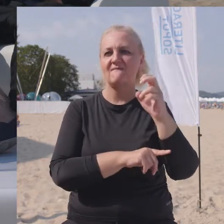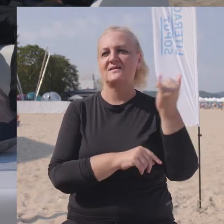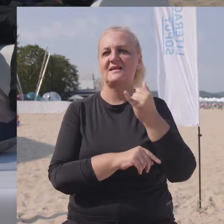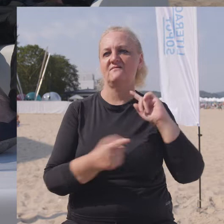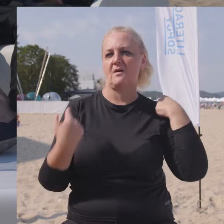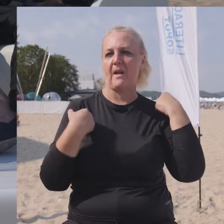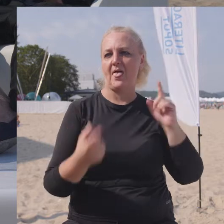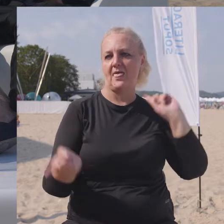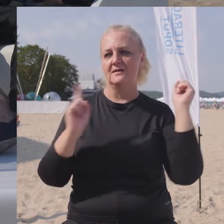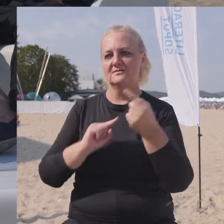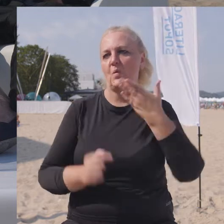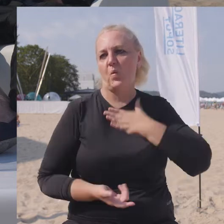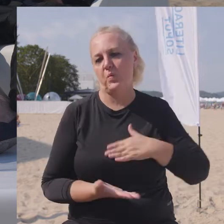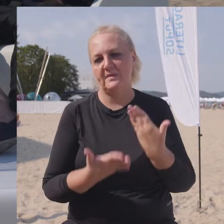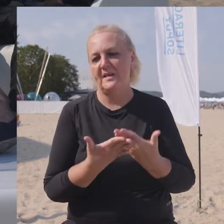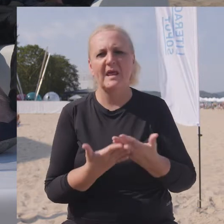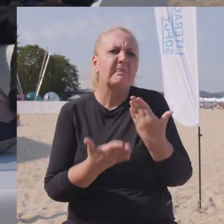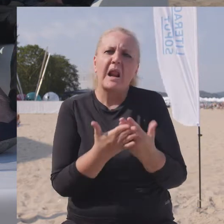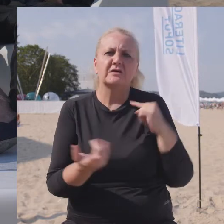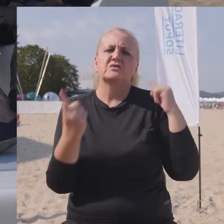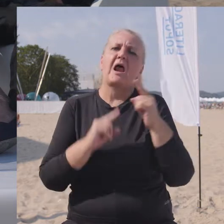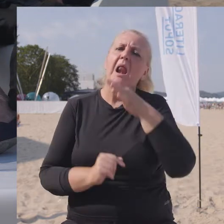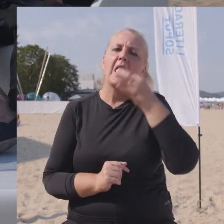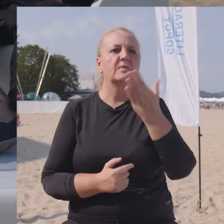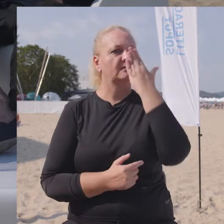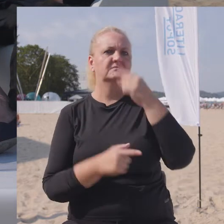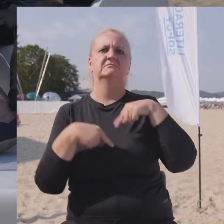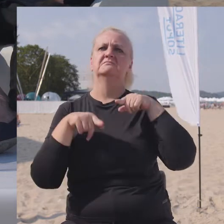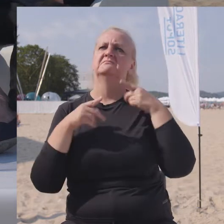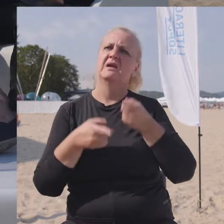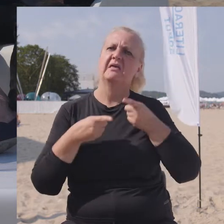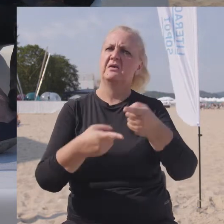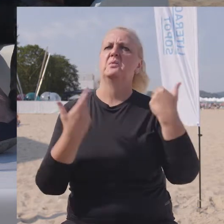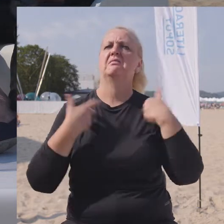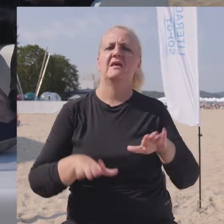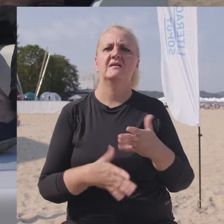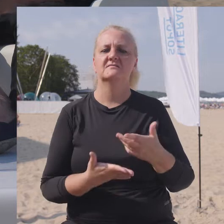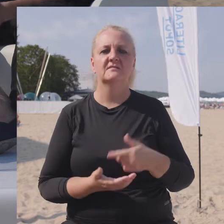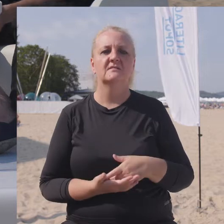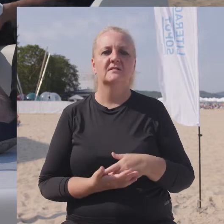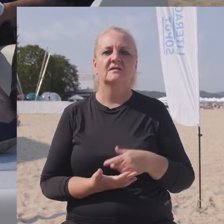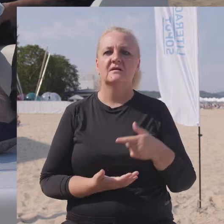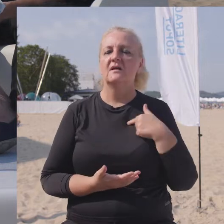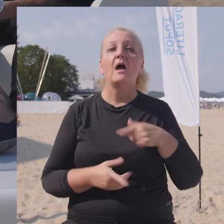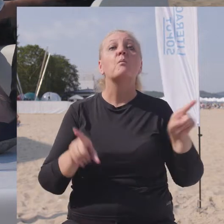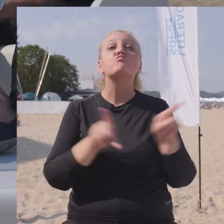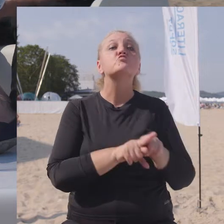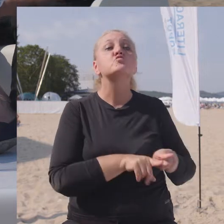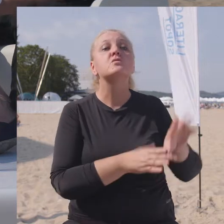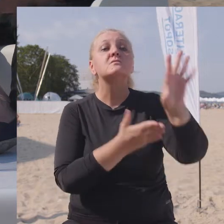jazdy. Dlaczego jazda tyłem do kierunku jest lepsza od tej przodem? Bo się nie idzie tam, gdzie większość.